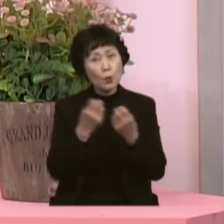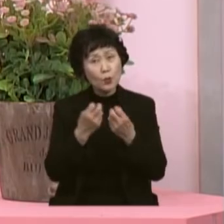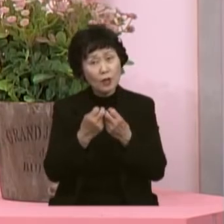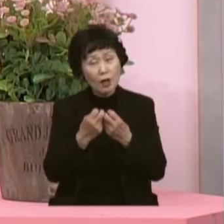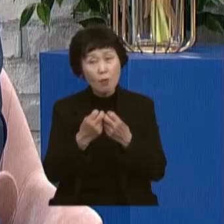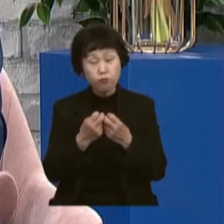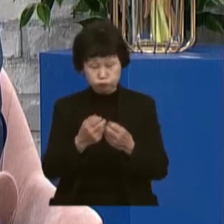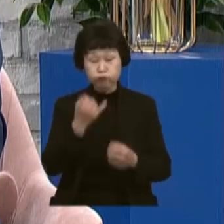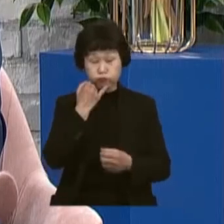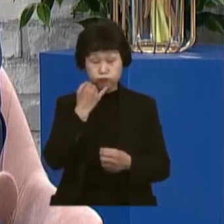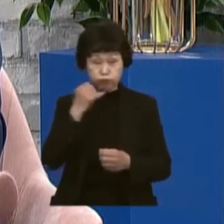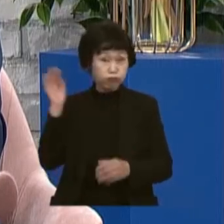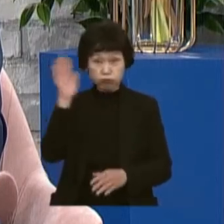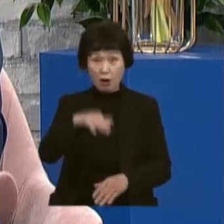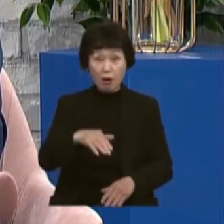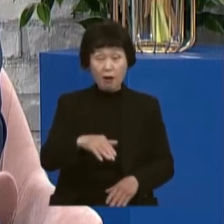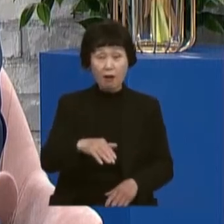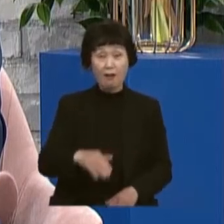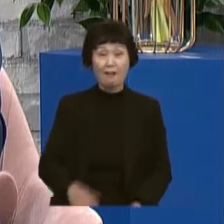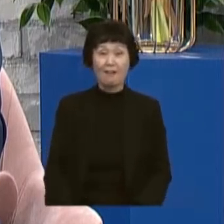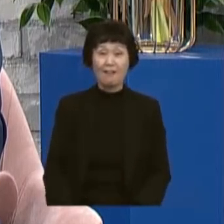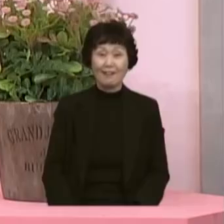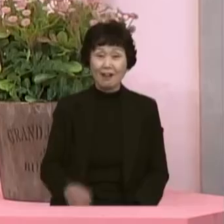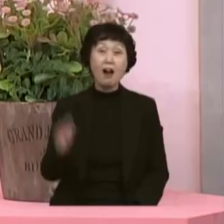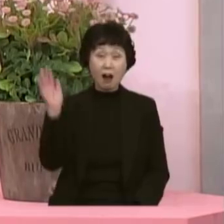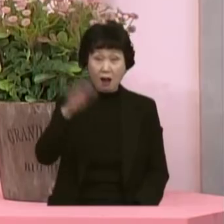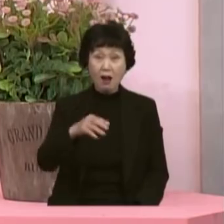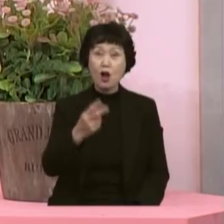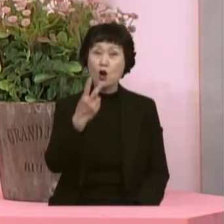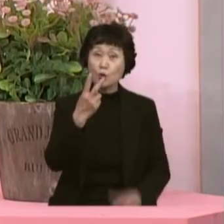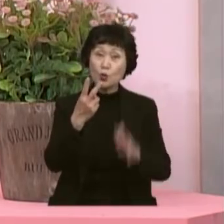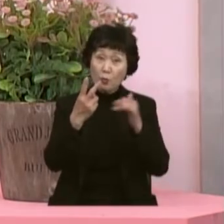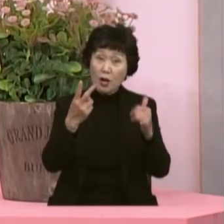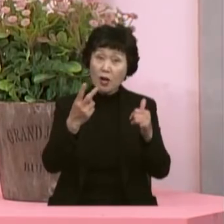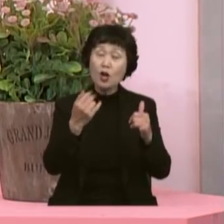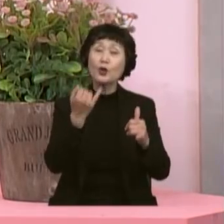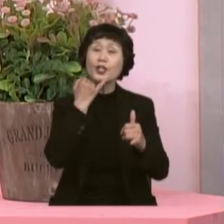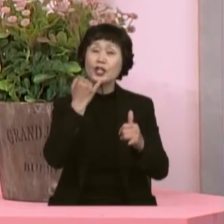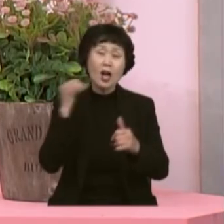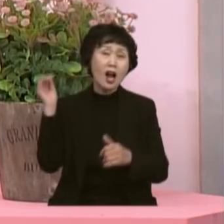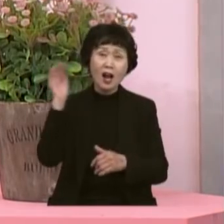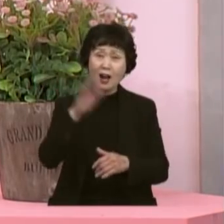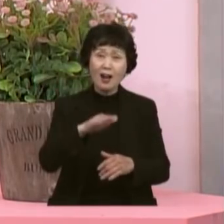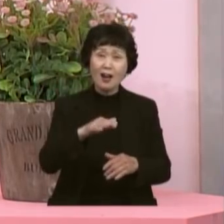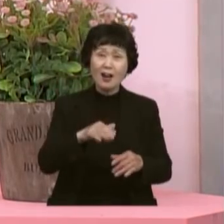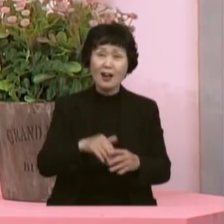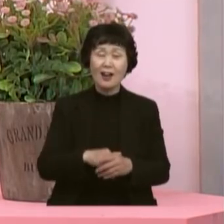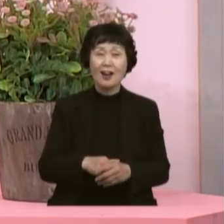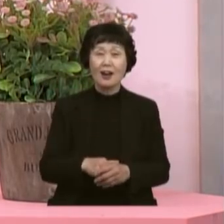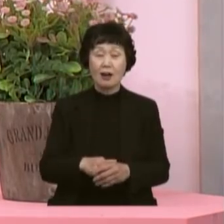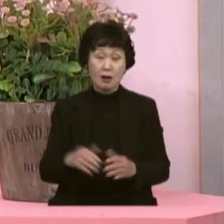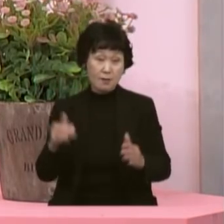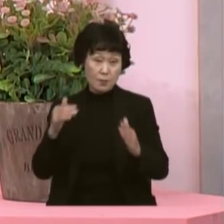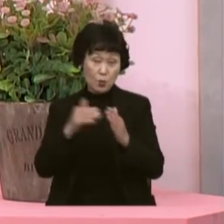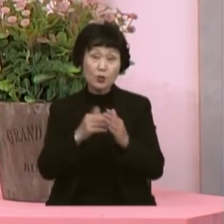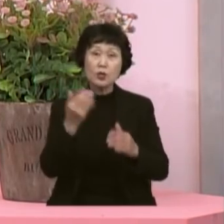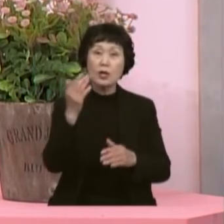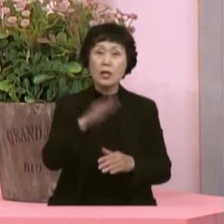가? 왔는데? 해야지. 가자. 가보 죽어보자. 갔는데 한 20몇